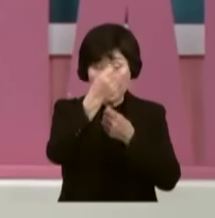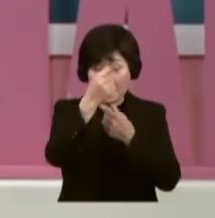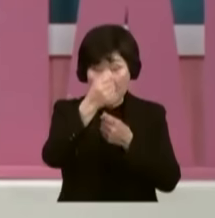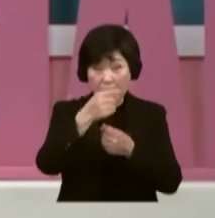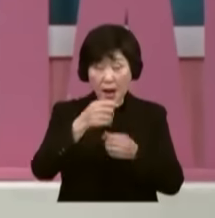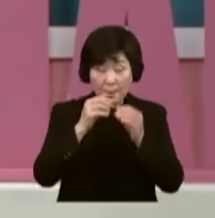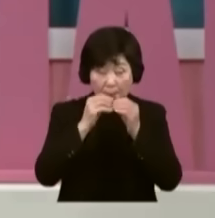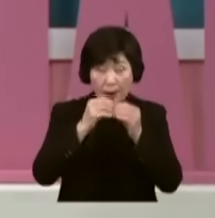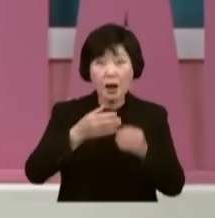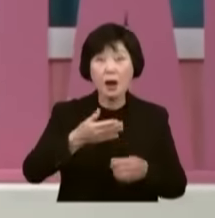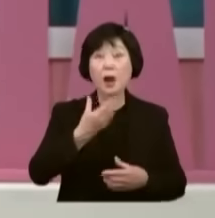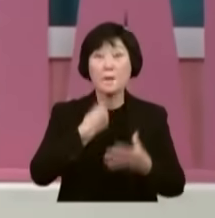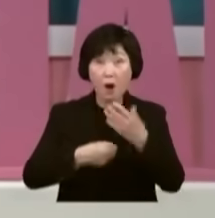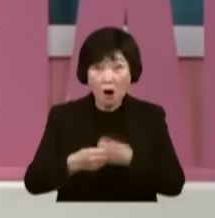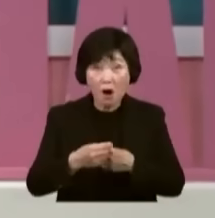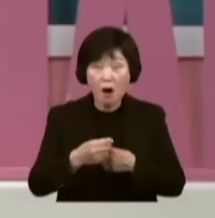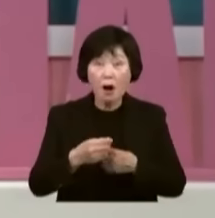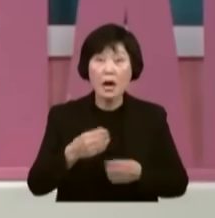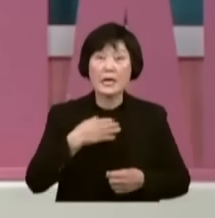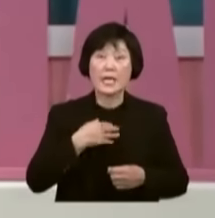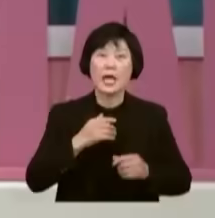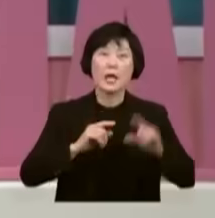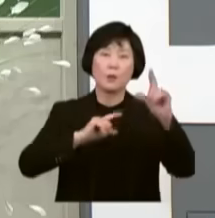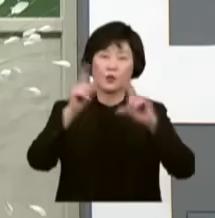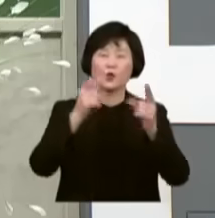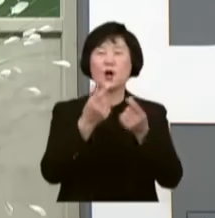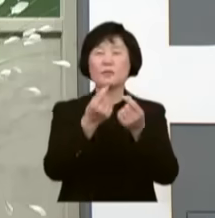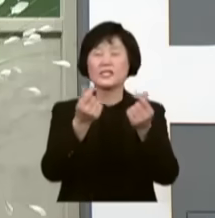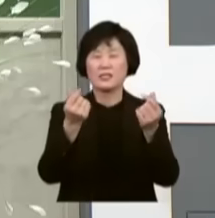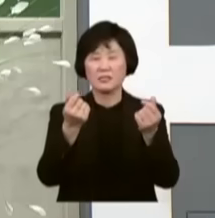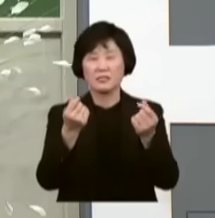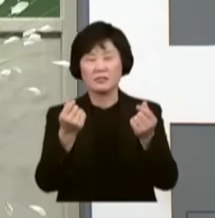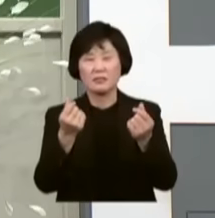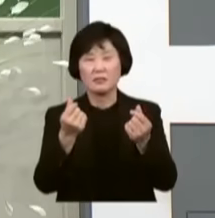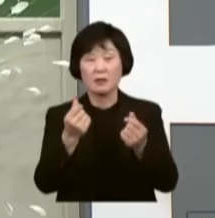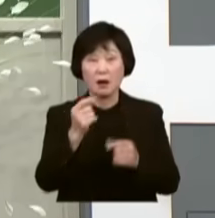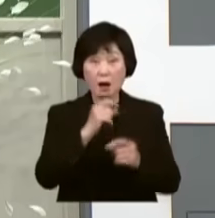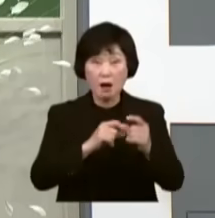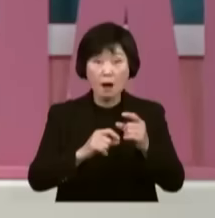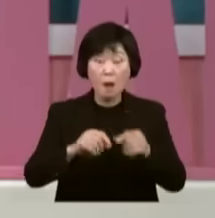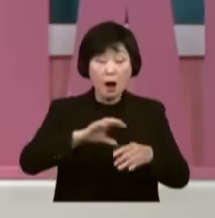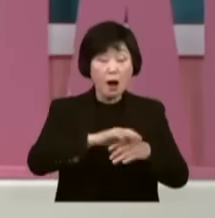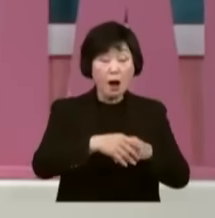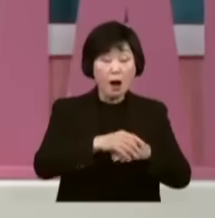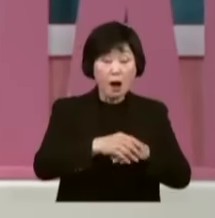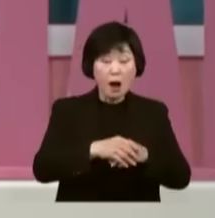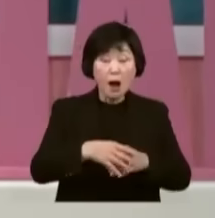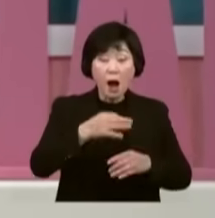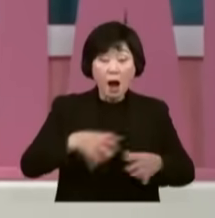아닌데 세상에 막 이렇게 턱, 나랑 비슷해지는 거야. 그걸 더 먹으면 안 되겠어. 설거지하는데도